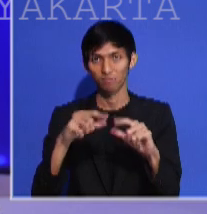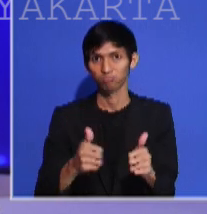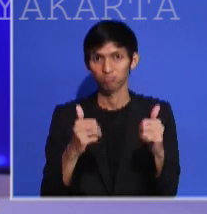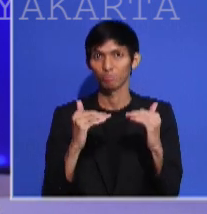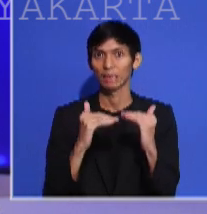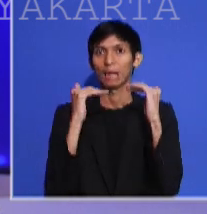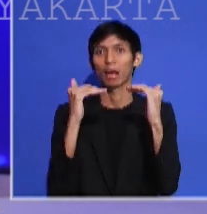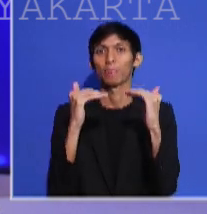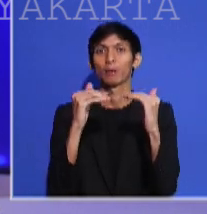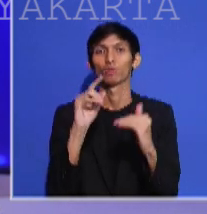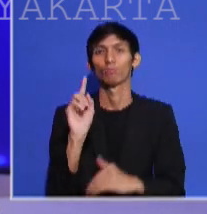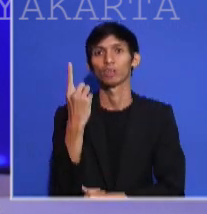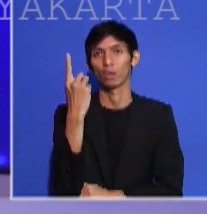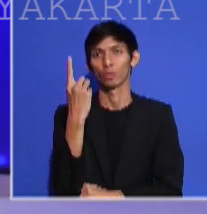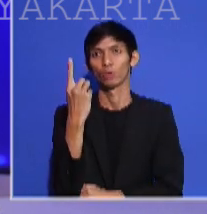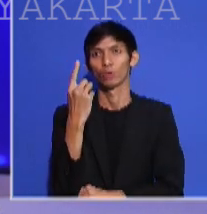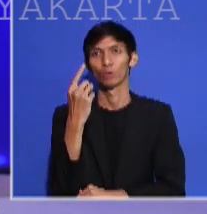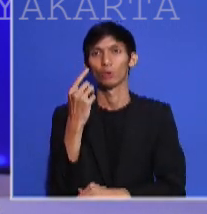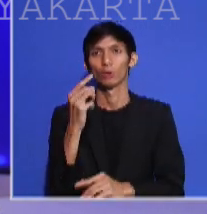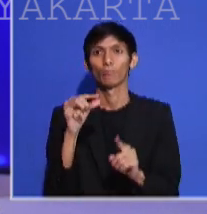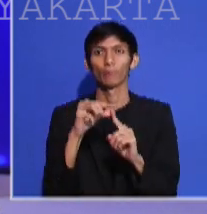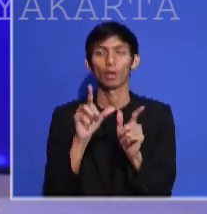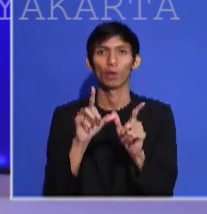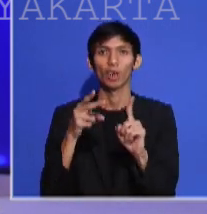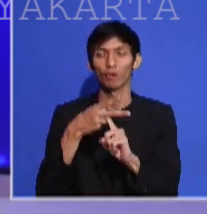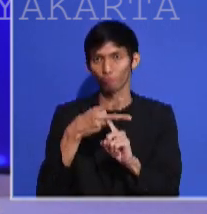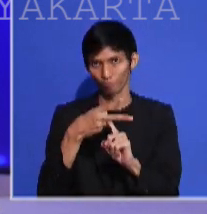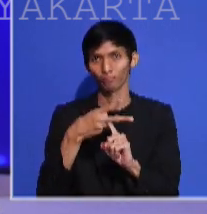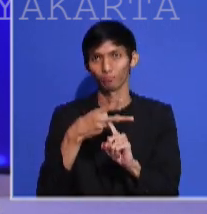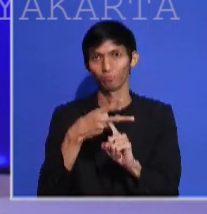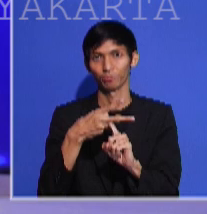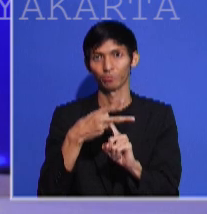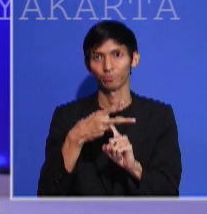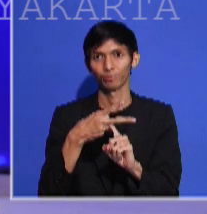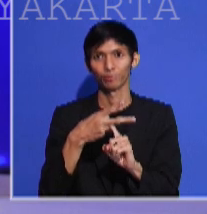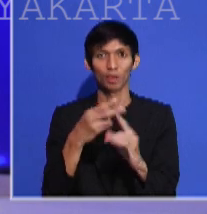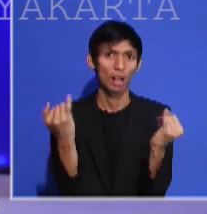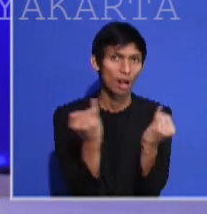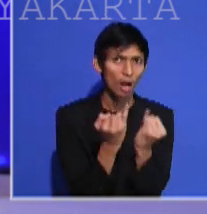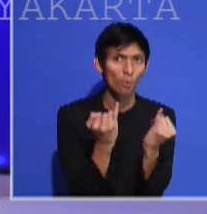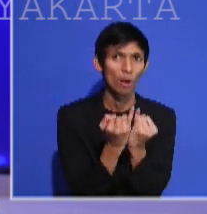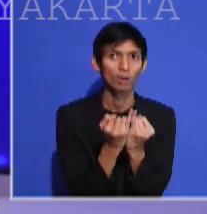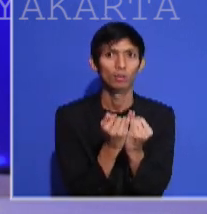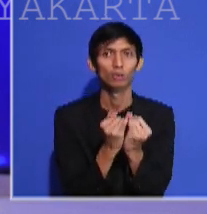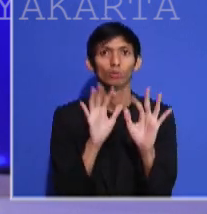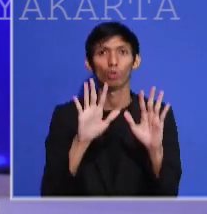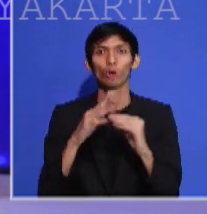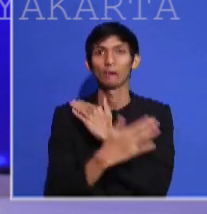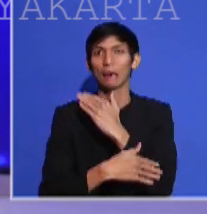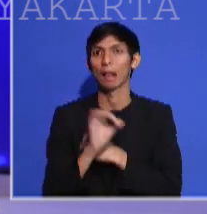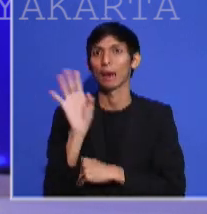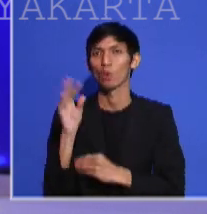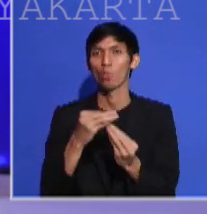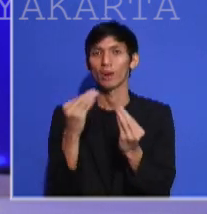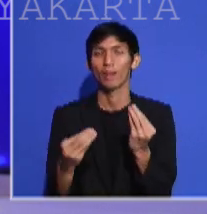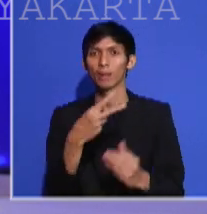pertama badminton world Federation pada badminton world mengalahkan putusan pesaing dari negara lain dan mewakili Indonesia